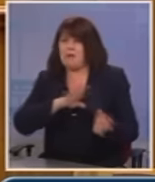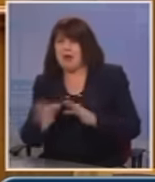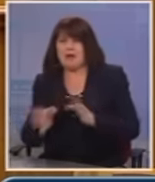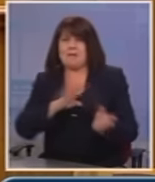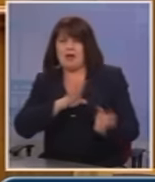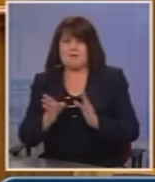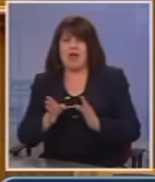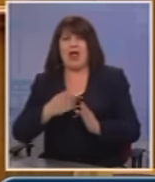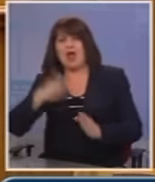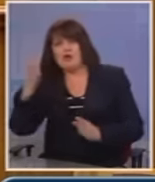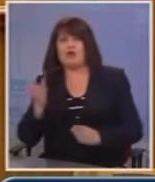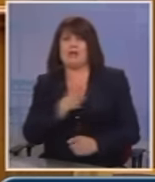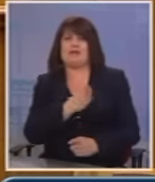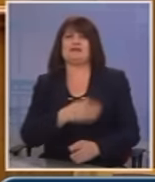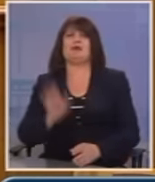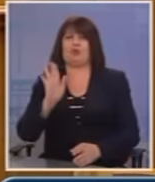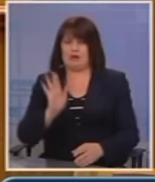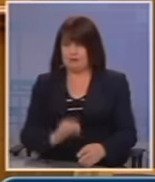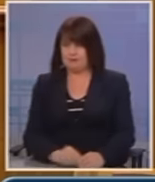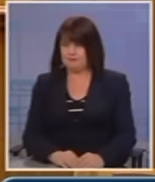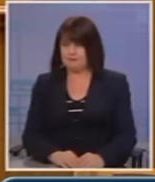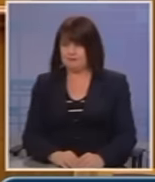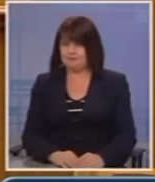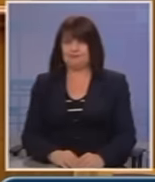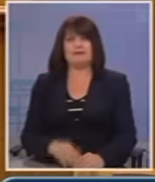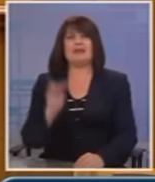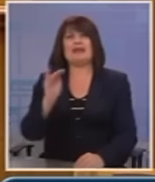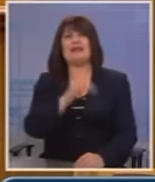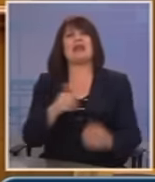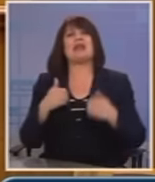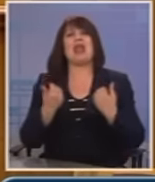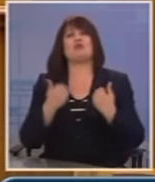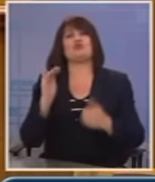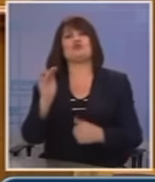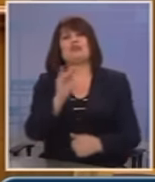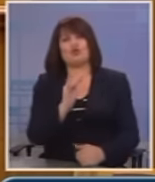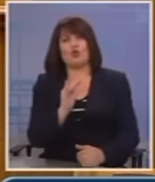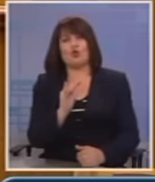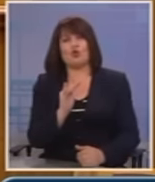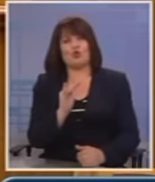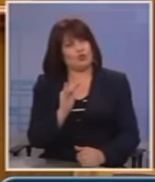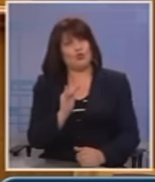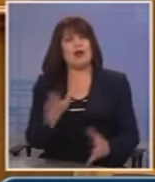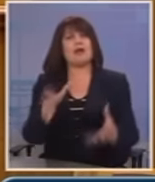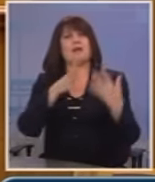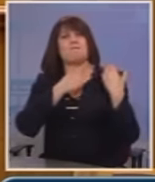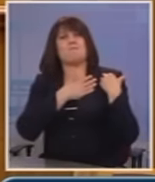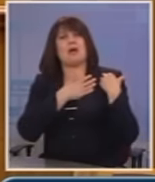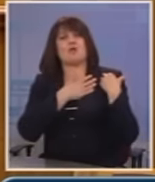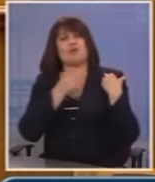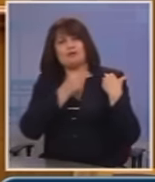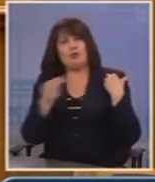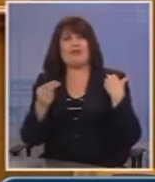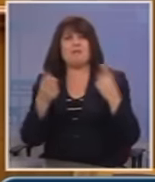σε Δύση και Ανατολή. Ζητώ από τους νέους και τις νέες να πάρουν την υπόθεση στα χέρια τους,